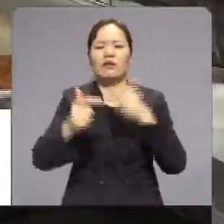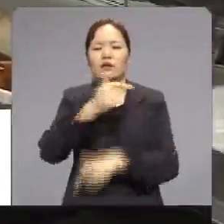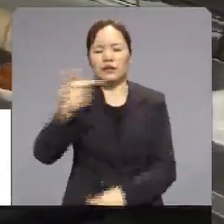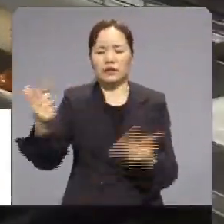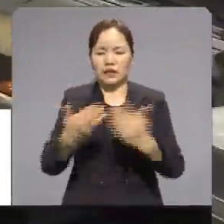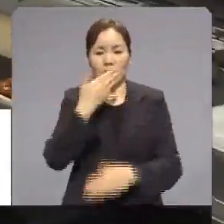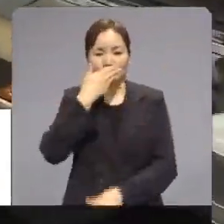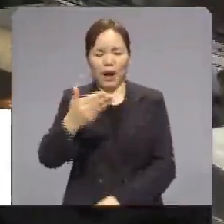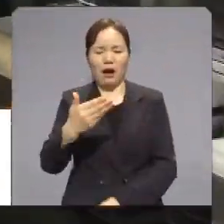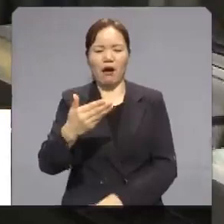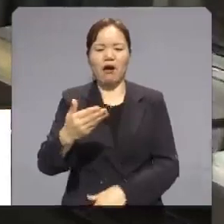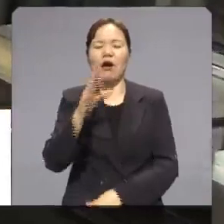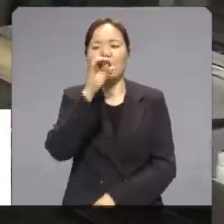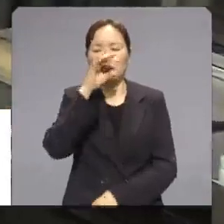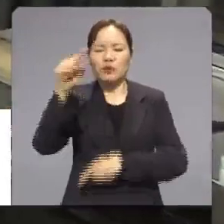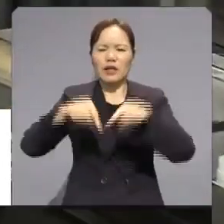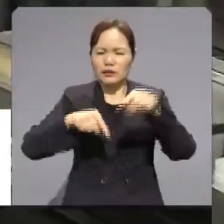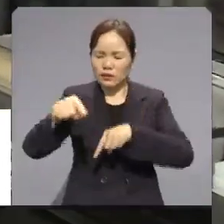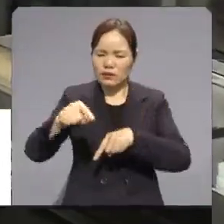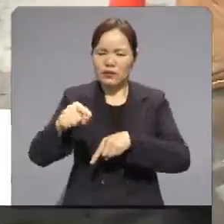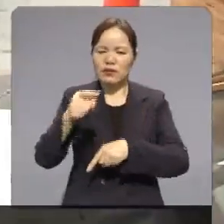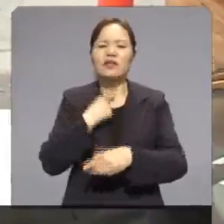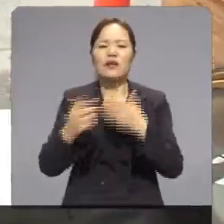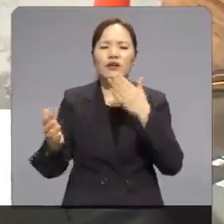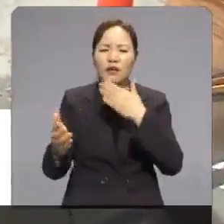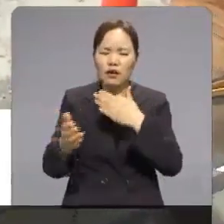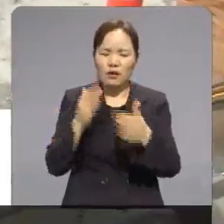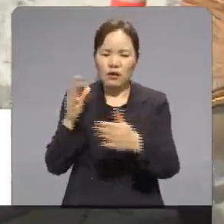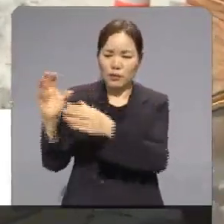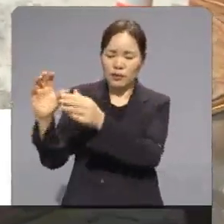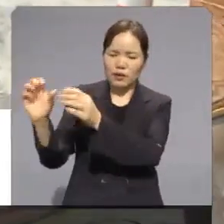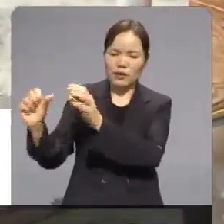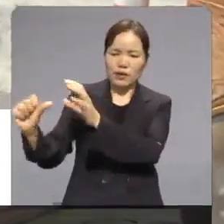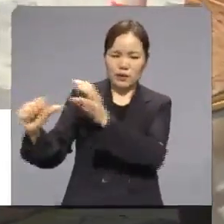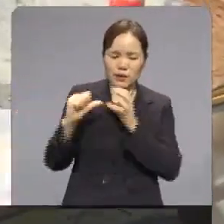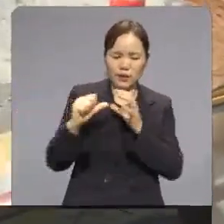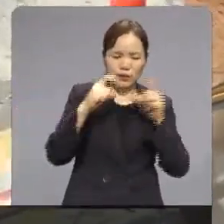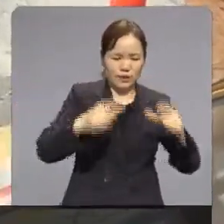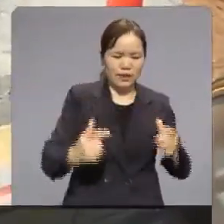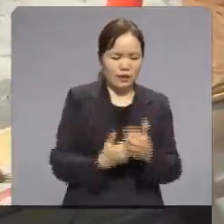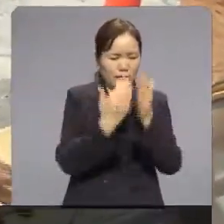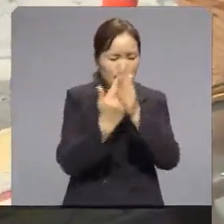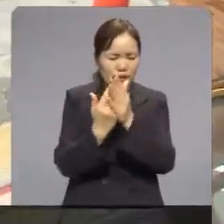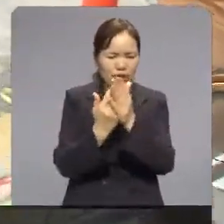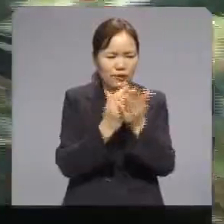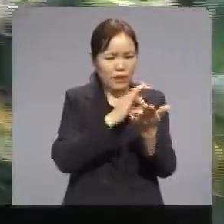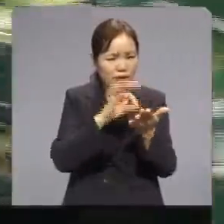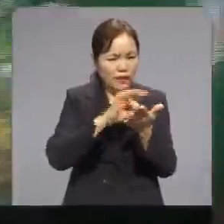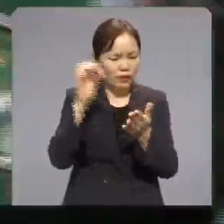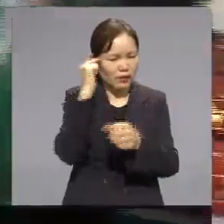수 있다며 중앙 정치에서 쌓은 힘을 지역 발전으로 이어나가겠다는 구상입니다.